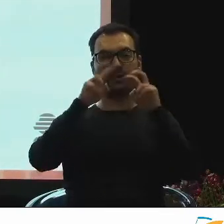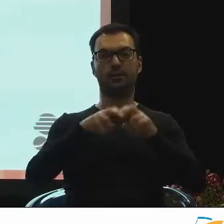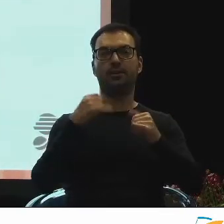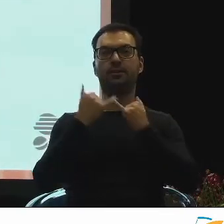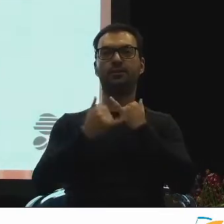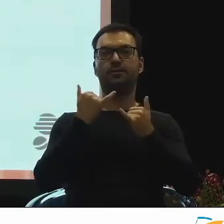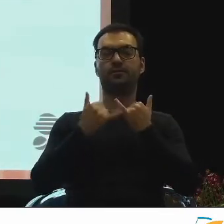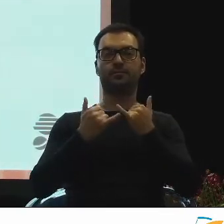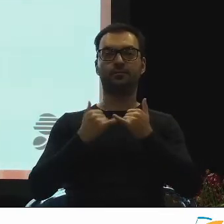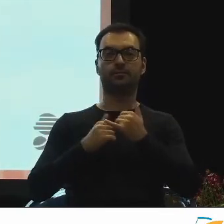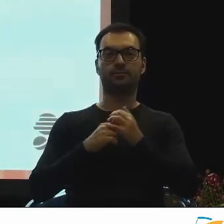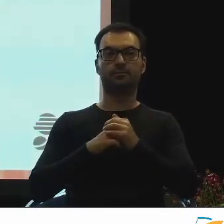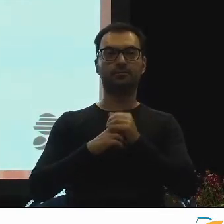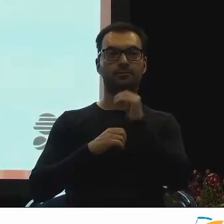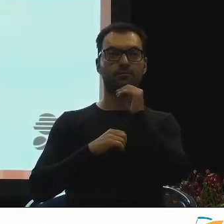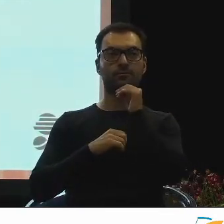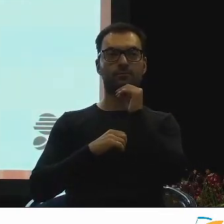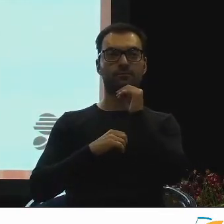analizowane,